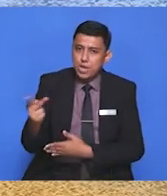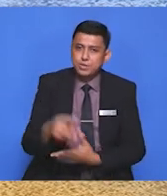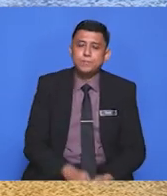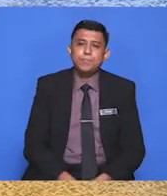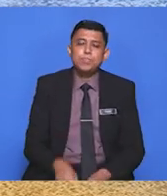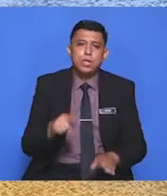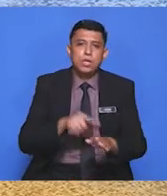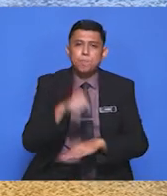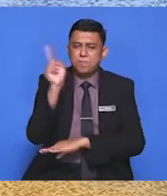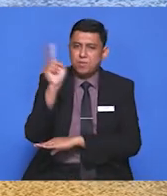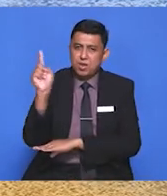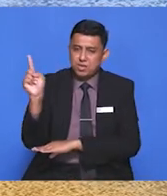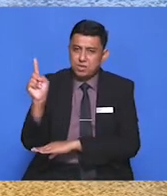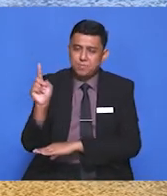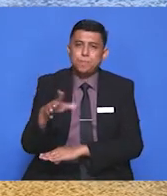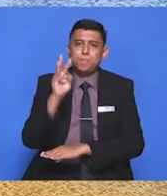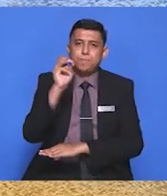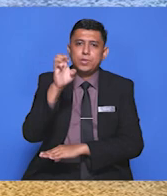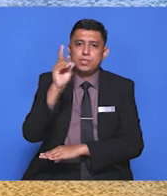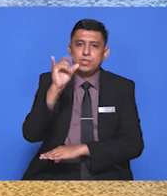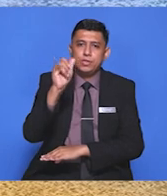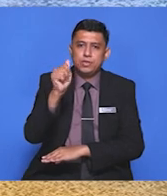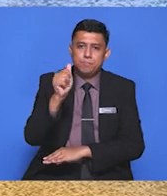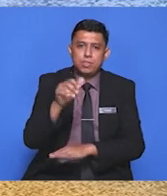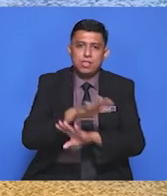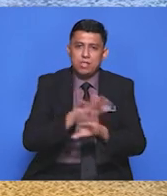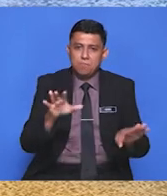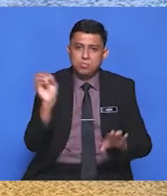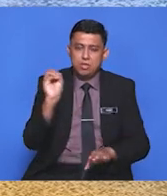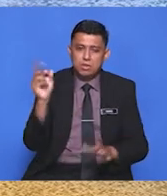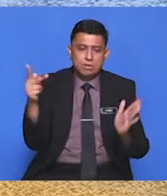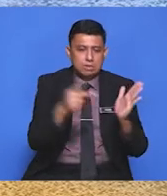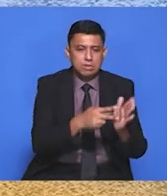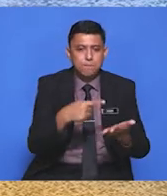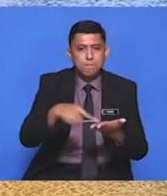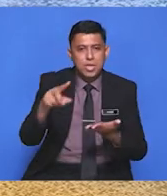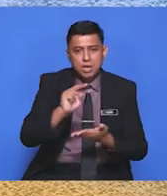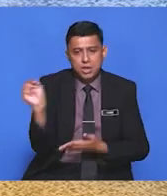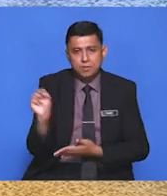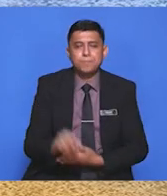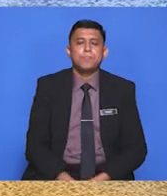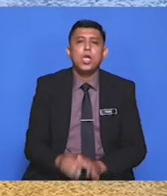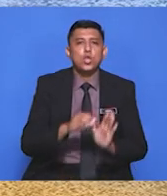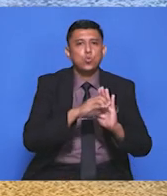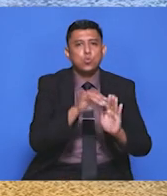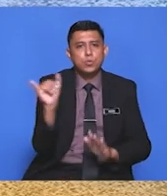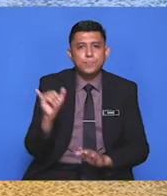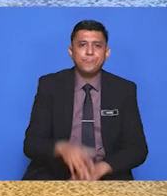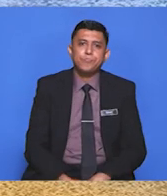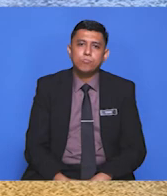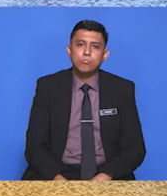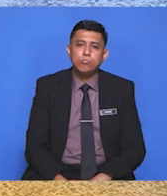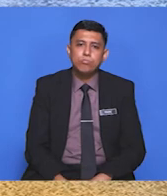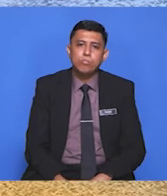mereka di mana-mana media tanpa dikenakan sebarang bayaran. Contohnya,